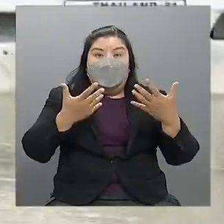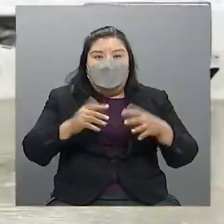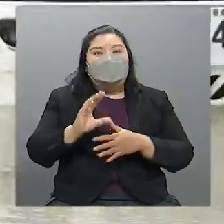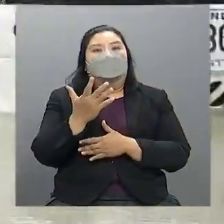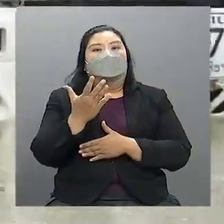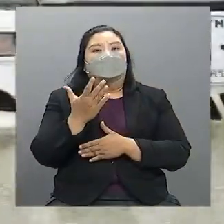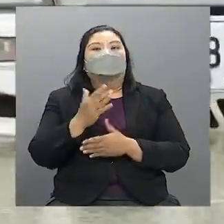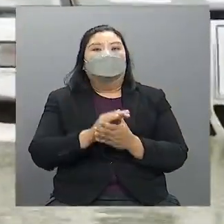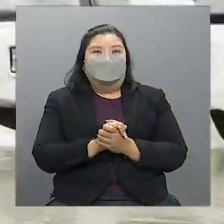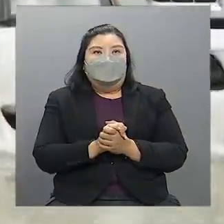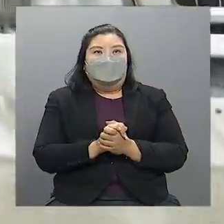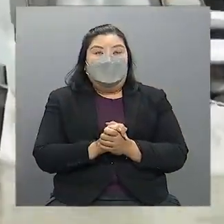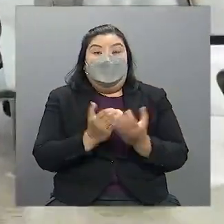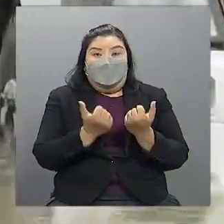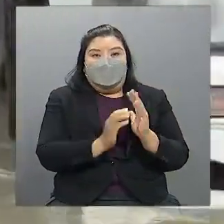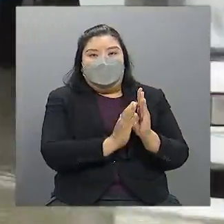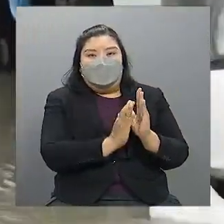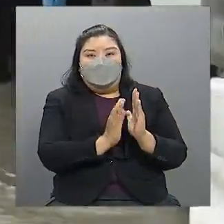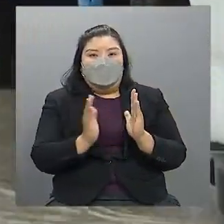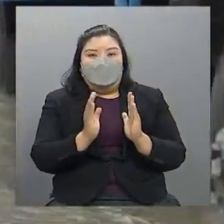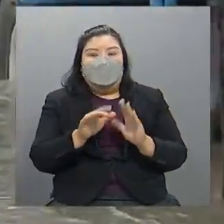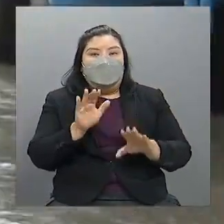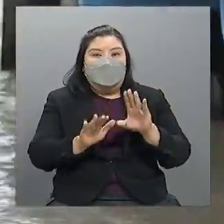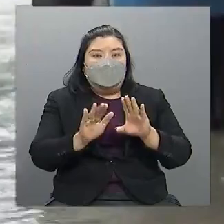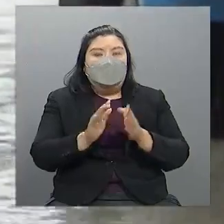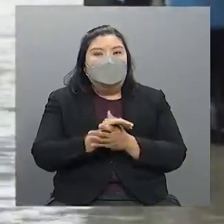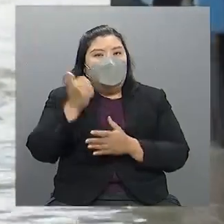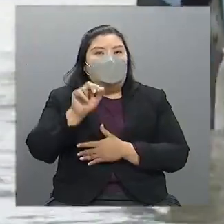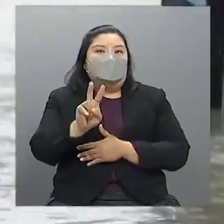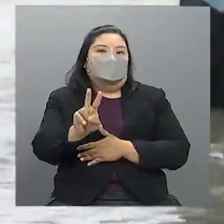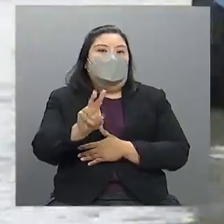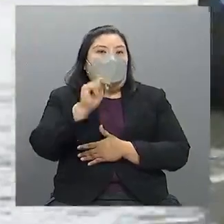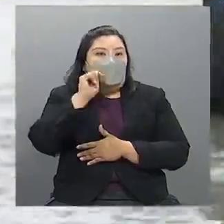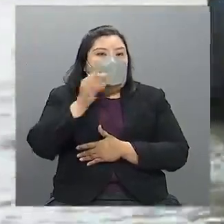ลังจากนี้จึงคาดว่าใช้เวลาประมาณ 1-2 วันค่ะที่น้ำจะลดระดับแล้วก็แห้งลงได้ค่ะ